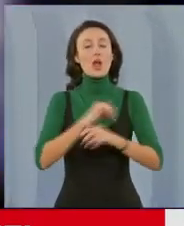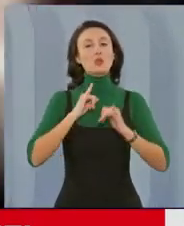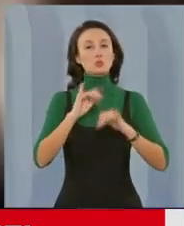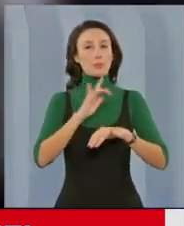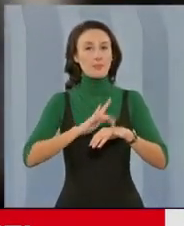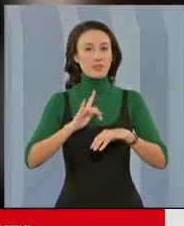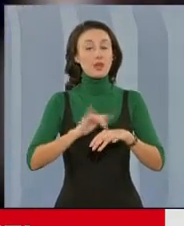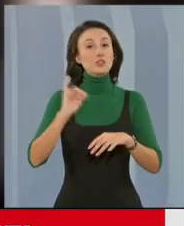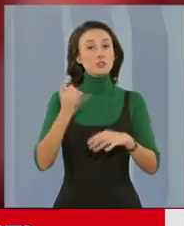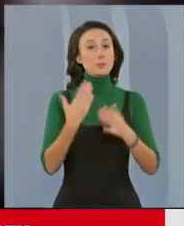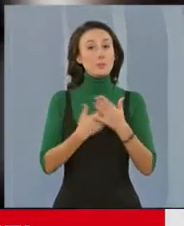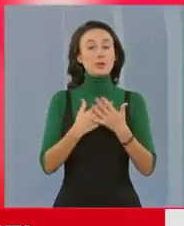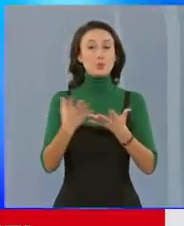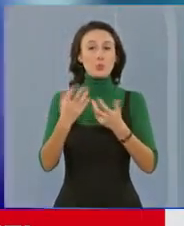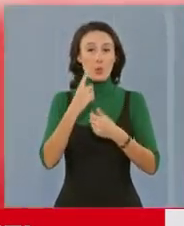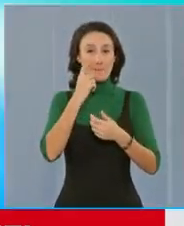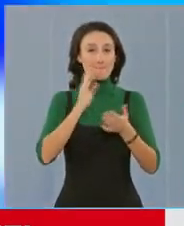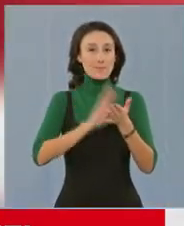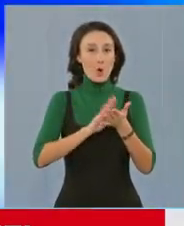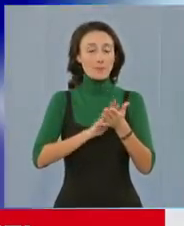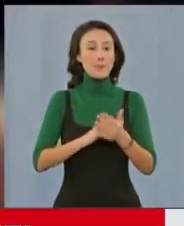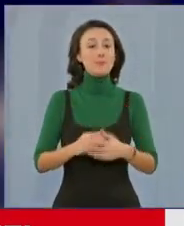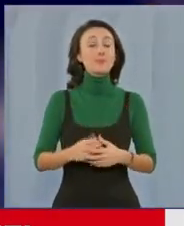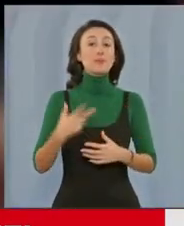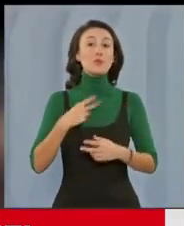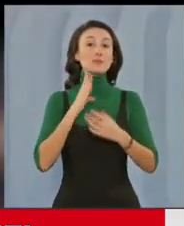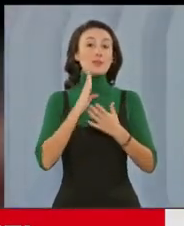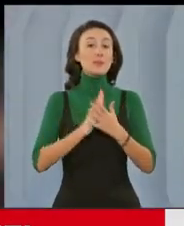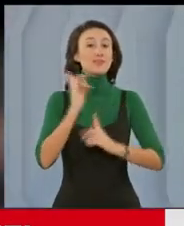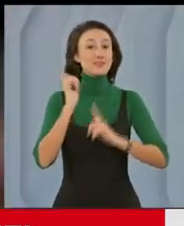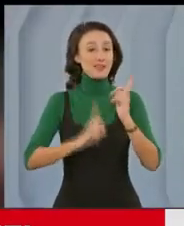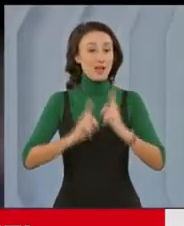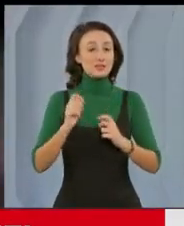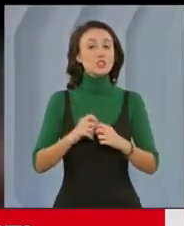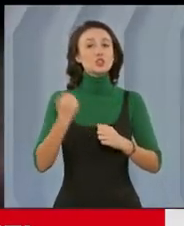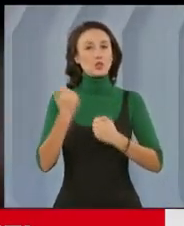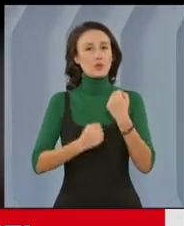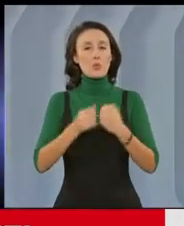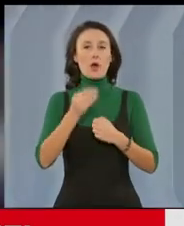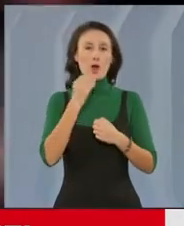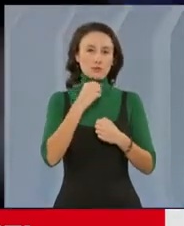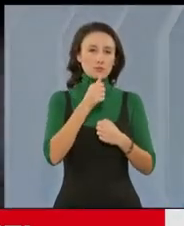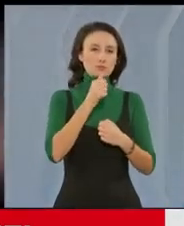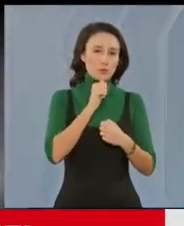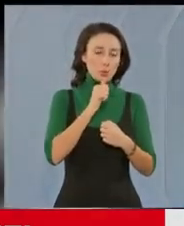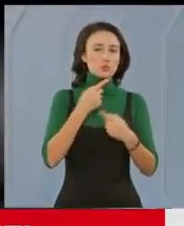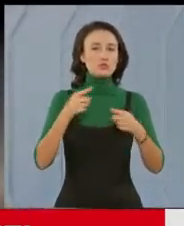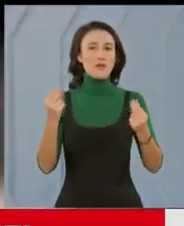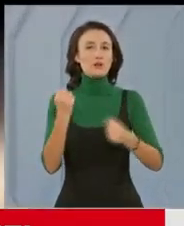medicale și pentru prelevarea de probe biologice ce vor stabili dacă șoferul consumase alcool sau